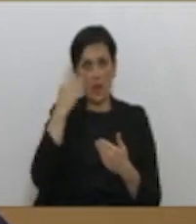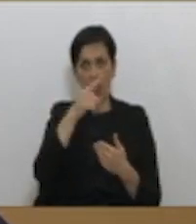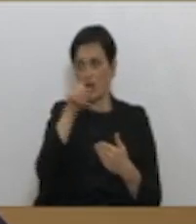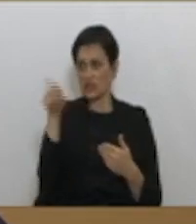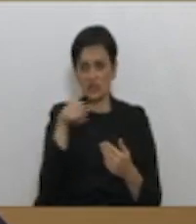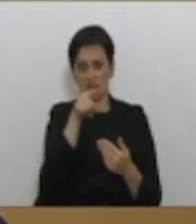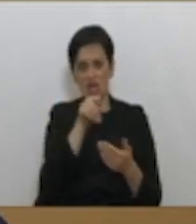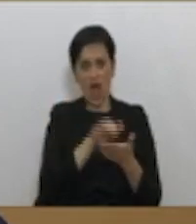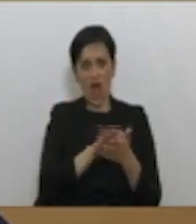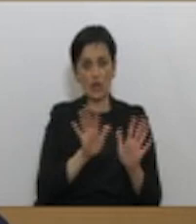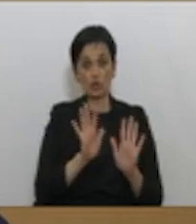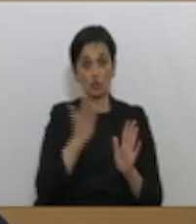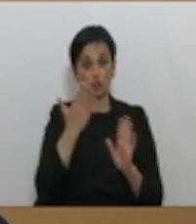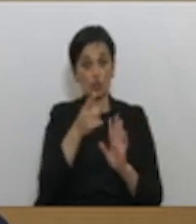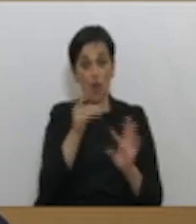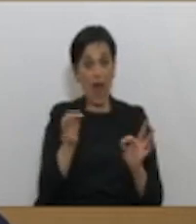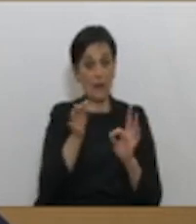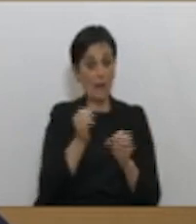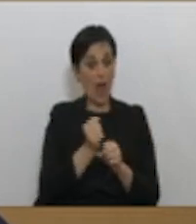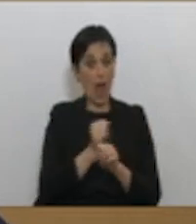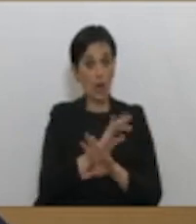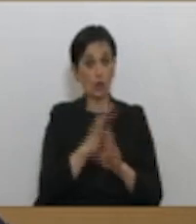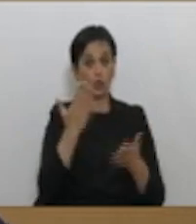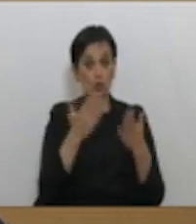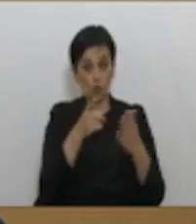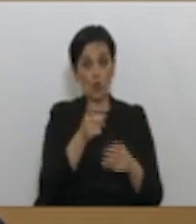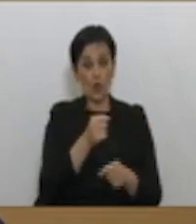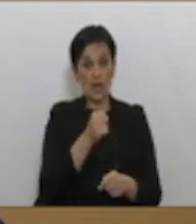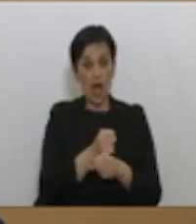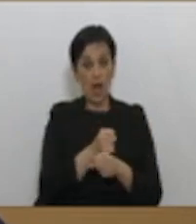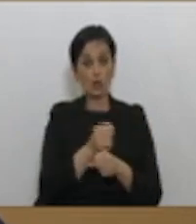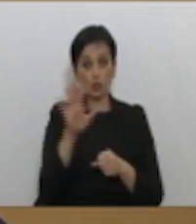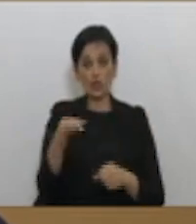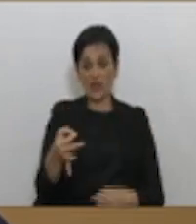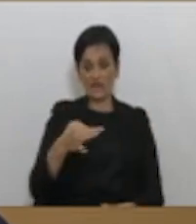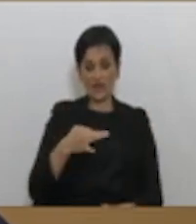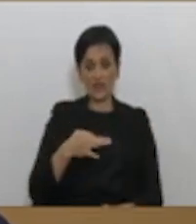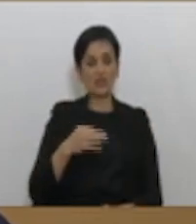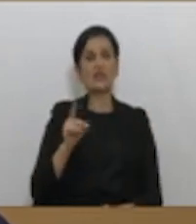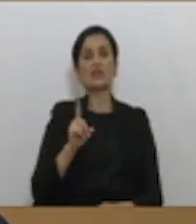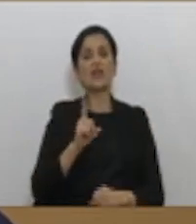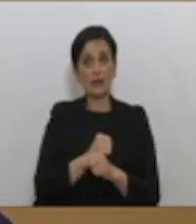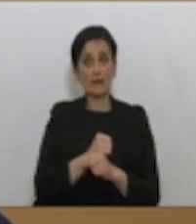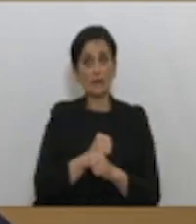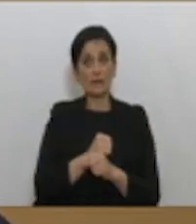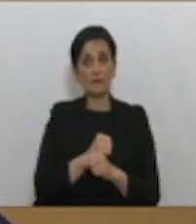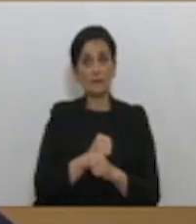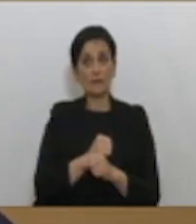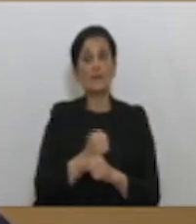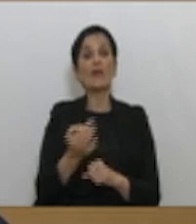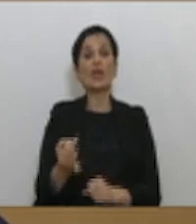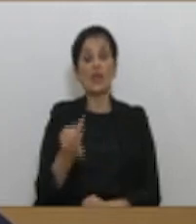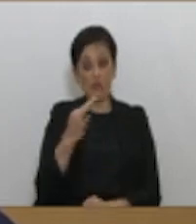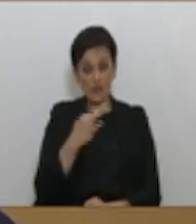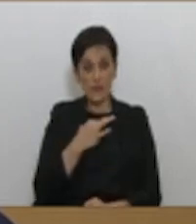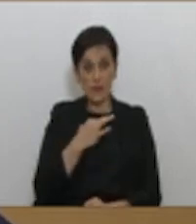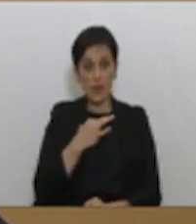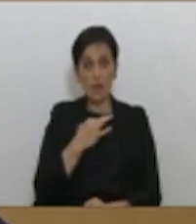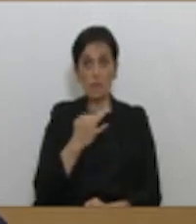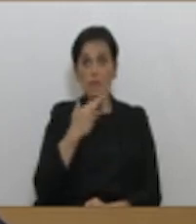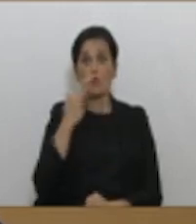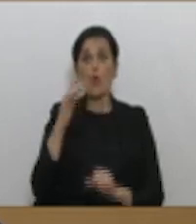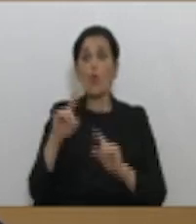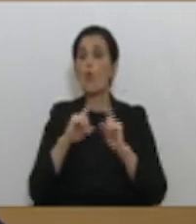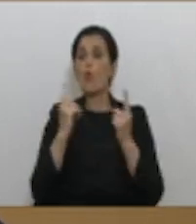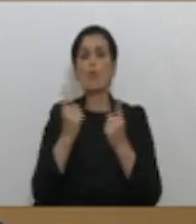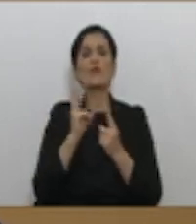არაფერი გაუკეთებია და თუ გაუკეთებია ვინმე გვითხრას რა გააკეთა. Გვითხარით თქვენ უმრავლესობა,